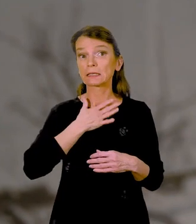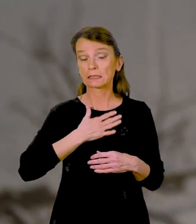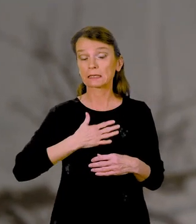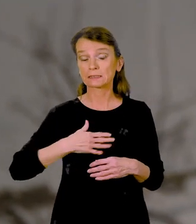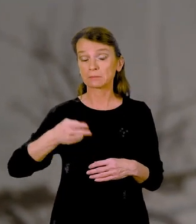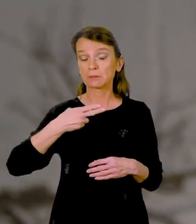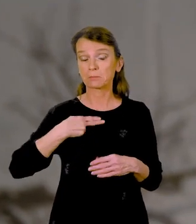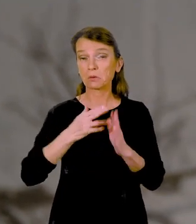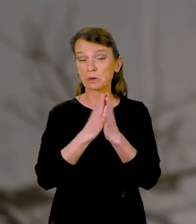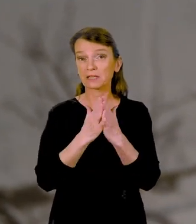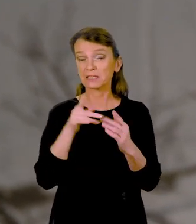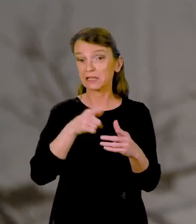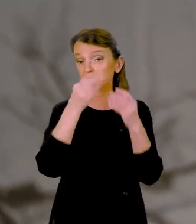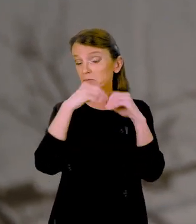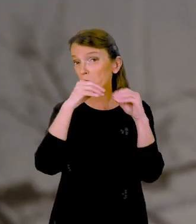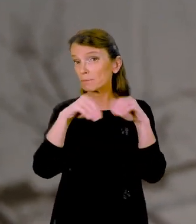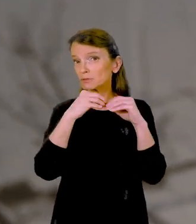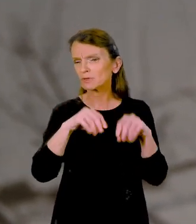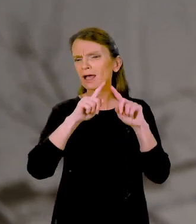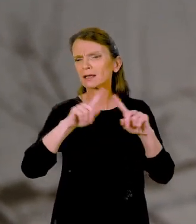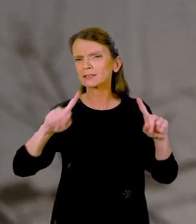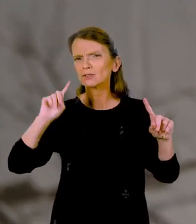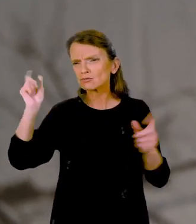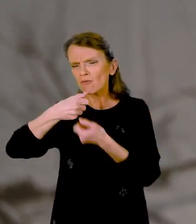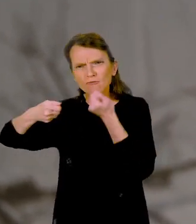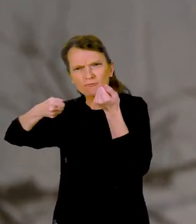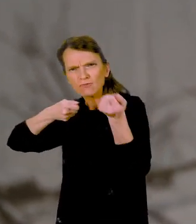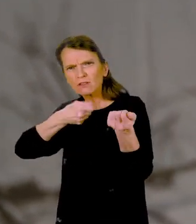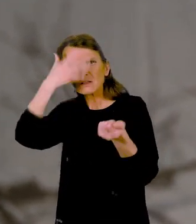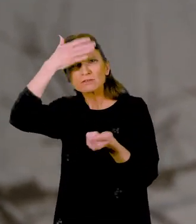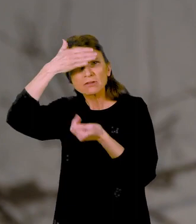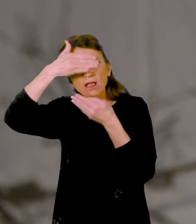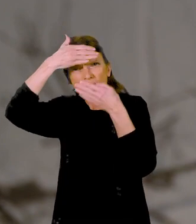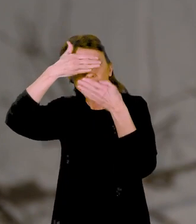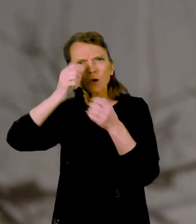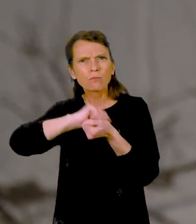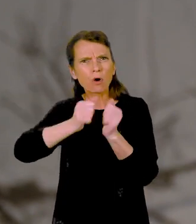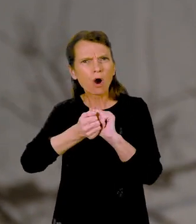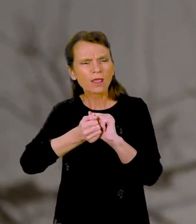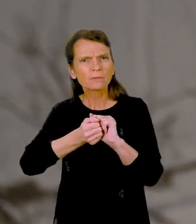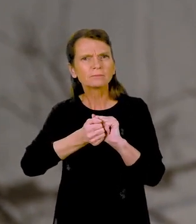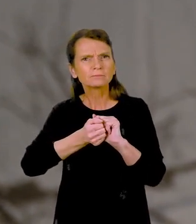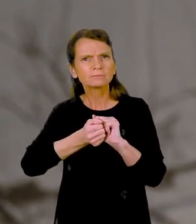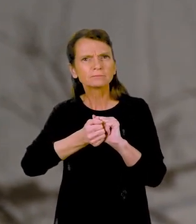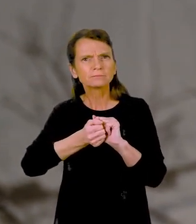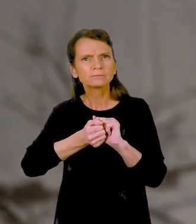Rad sem imel knjige, ki so opisovale razne viteške in ostale boje.